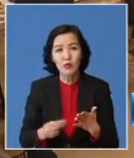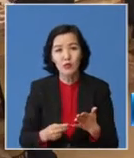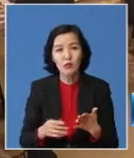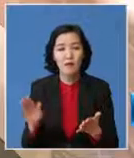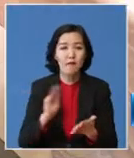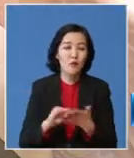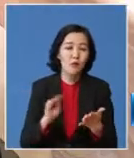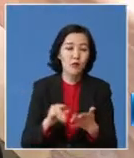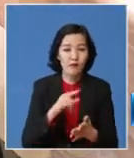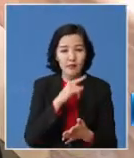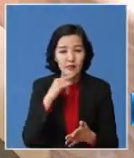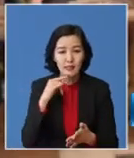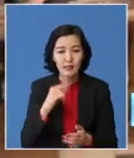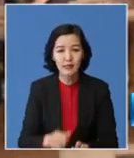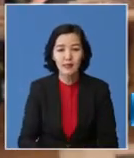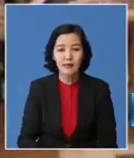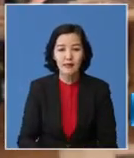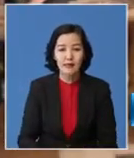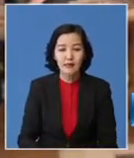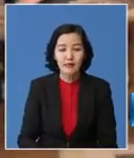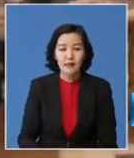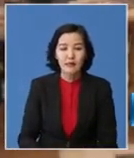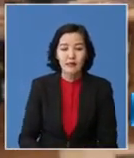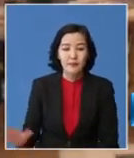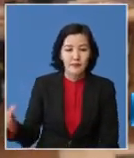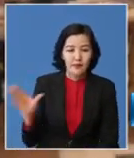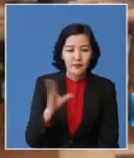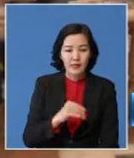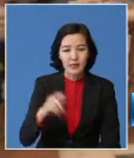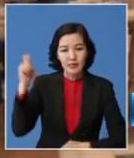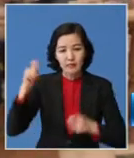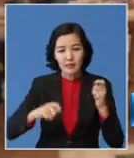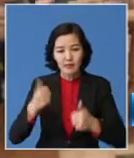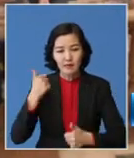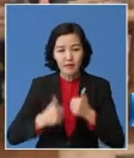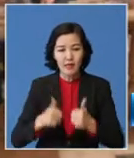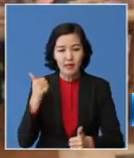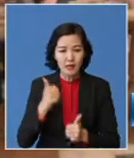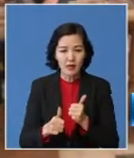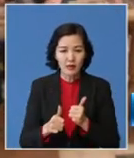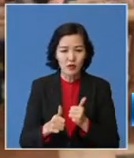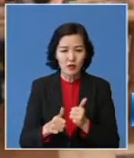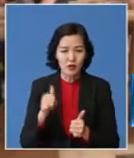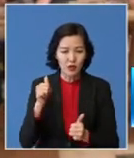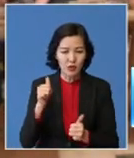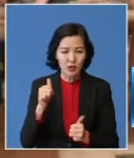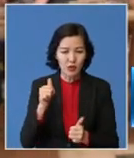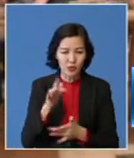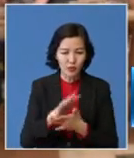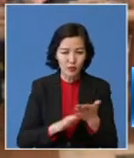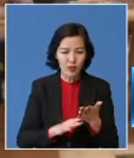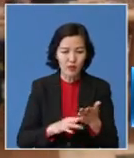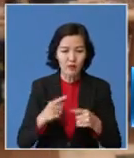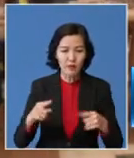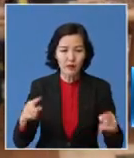комикс-блогеров России. Все эти фестивали, которые проводятся, я езжу по ним уже лет 12 по разным городам и